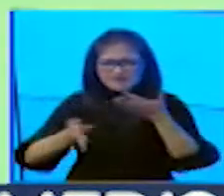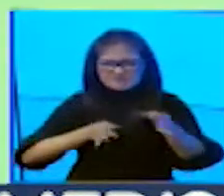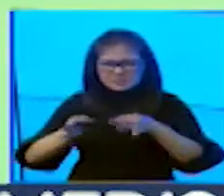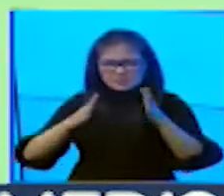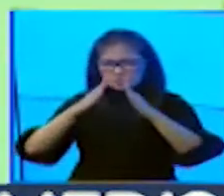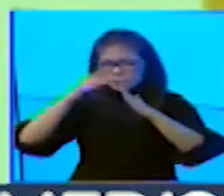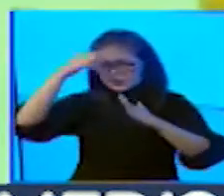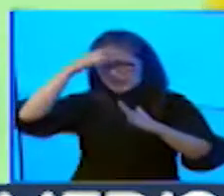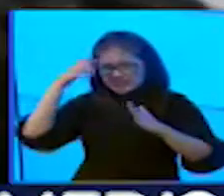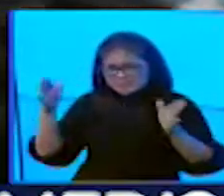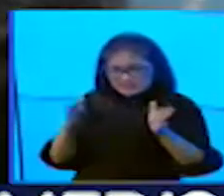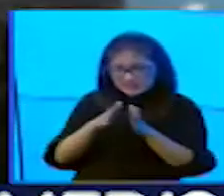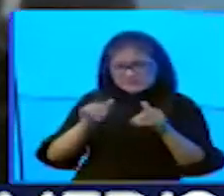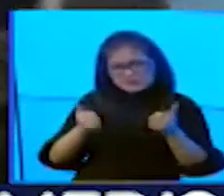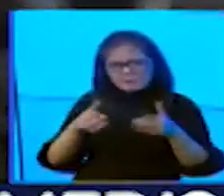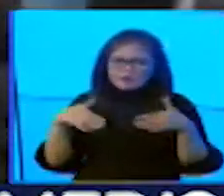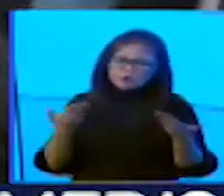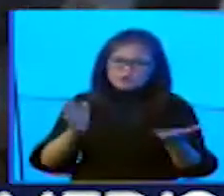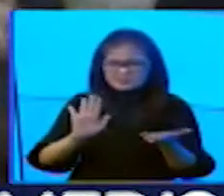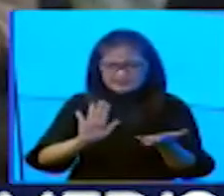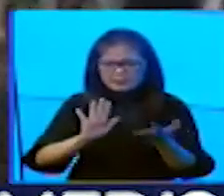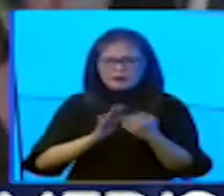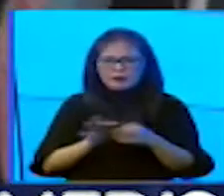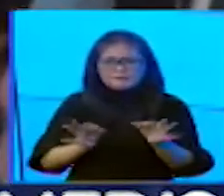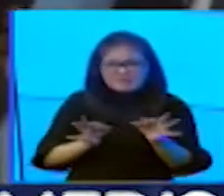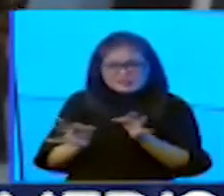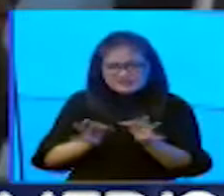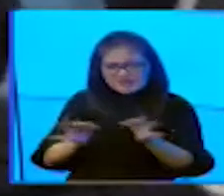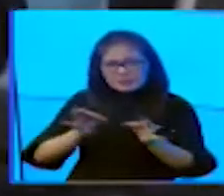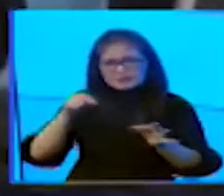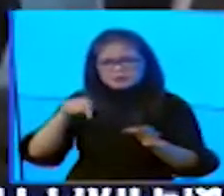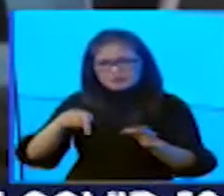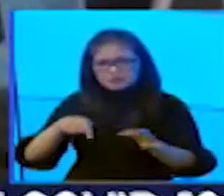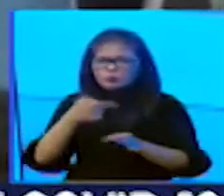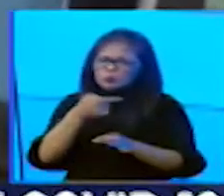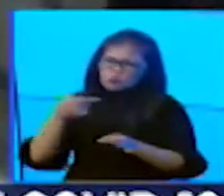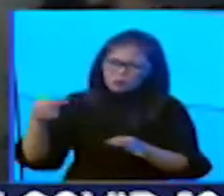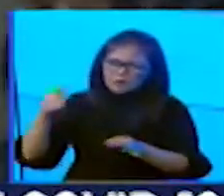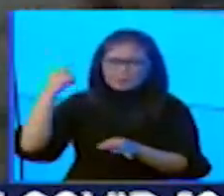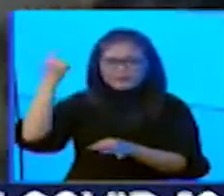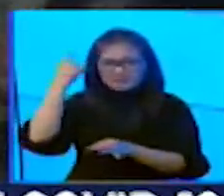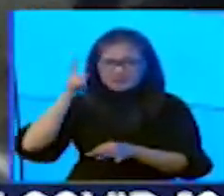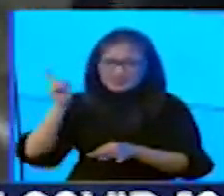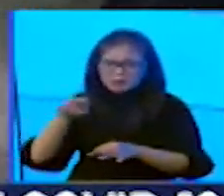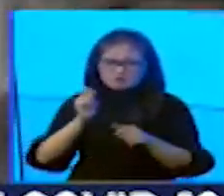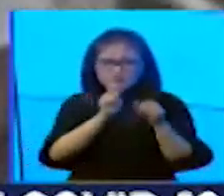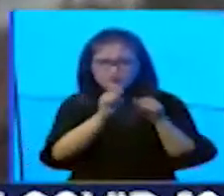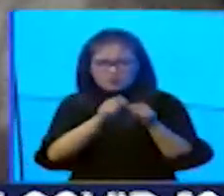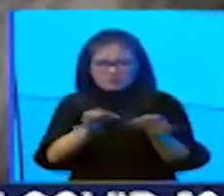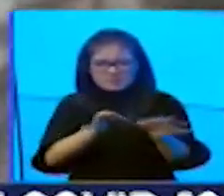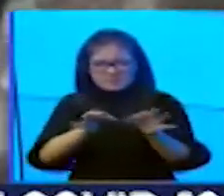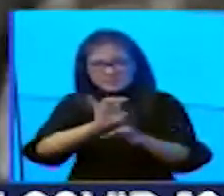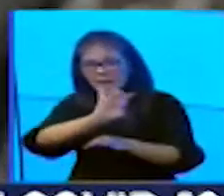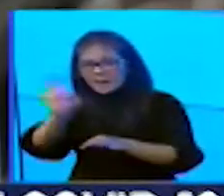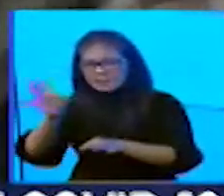Depok. Jika fasilitas puskesmas ternyata tidak memadai, pemerintah Depok harus menyiapkan sarana lainnya, seperti gedung